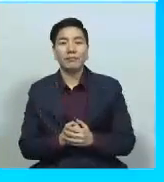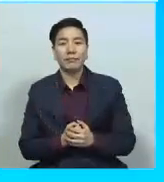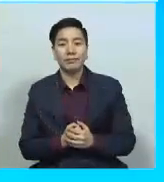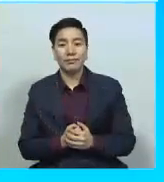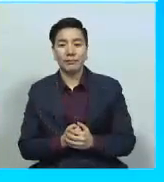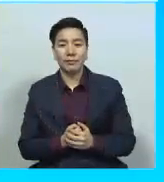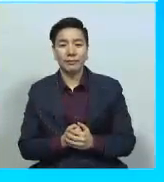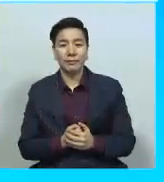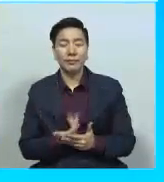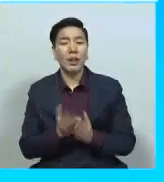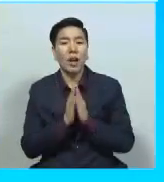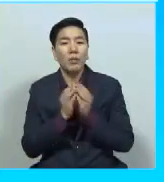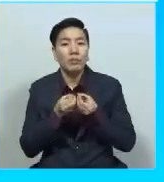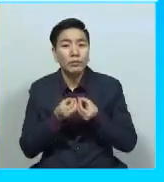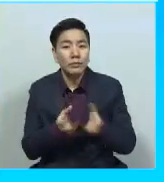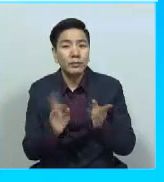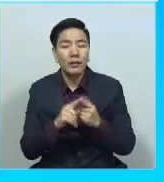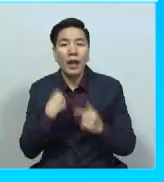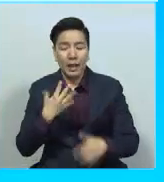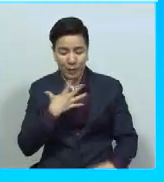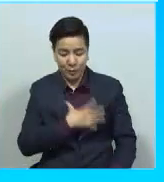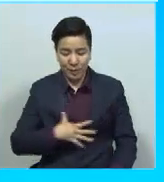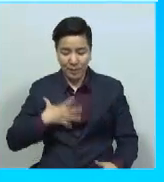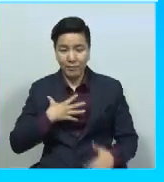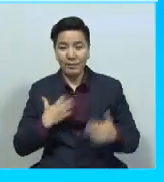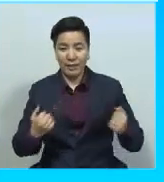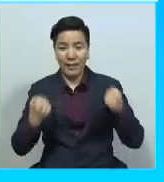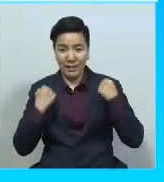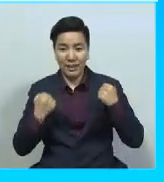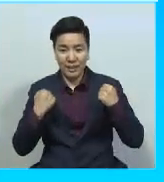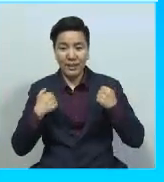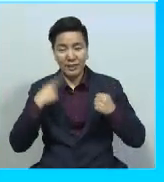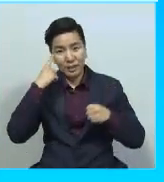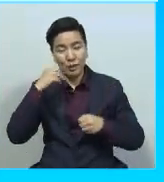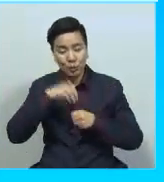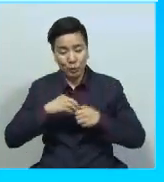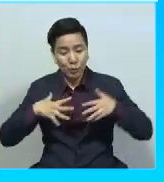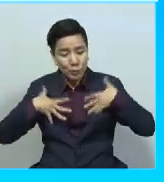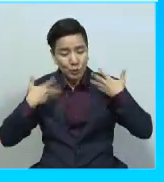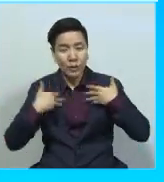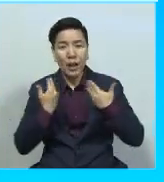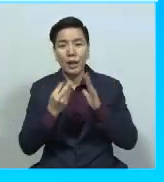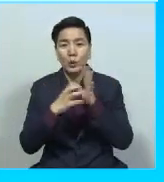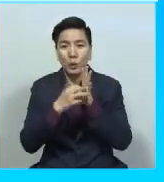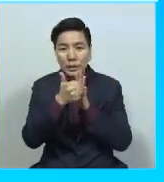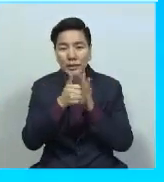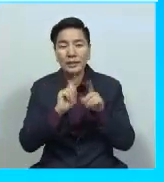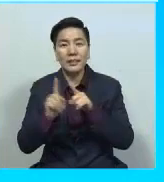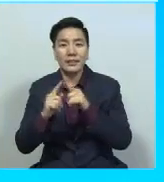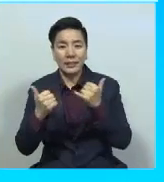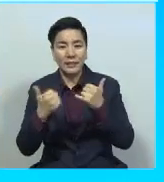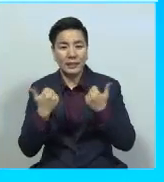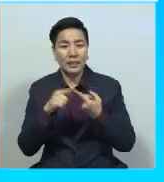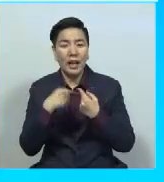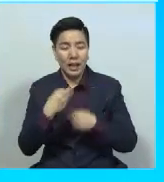าที่เรามาไหว้พระขอพรอะไรคะ ให้สุขภาพแข็งแรงแล้วก็ให้อยู่เย็นเป็นสุขขอโชคขอลาภอะไรอย่างเงี้ย